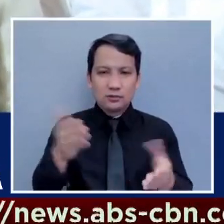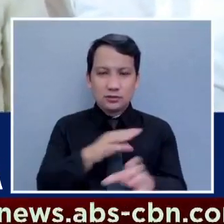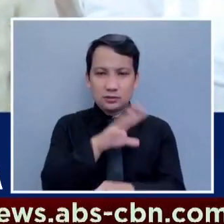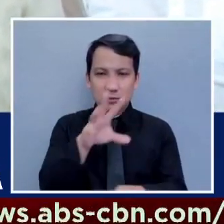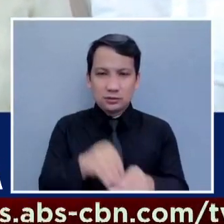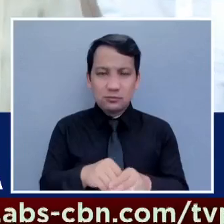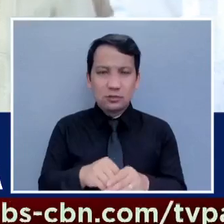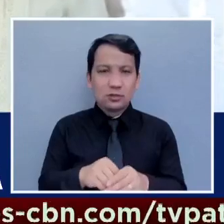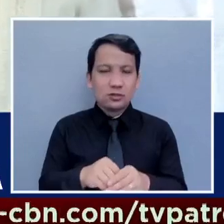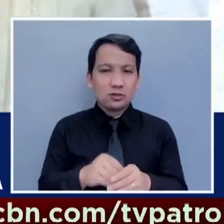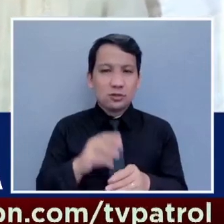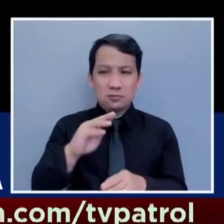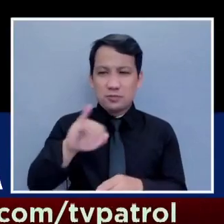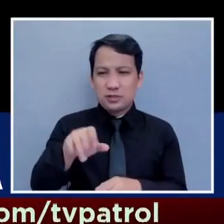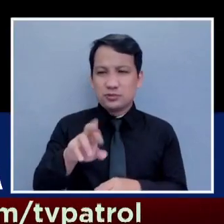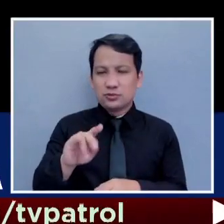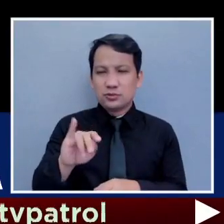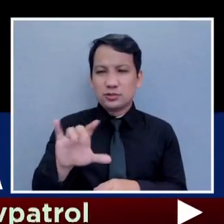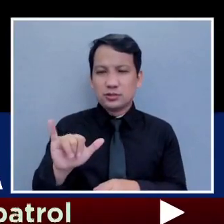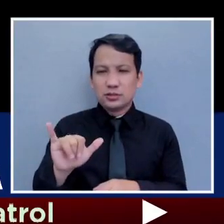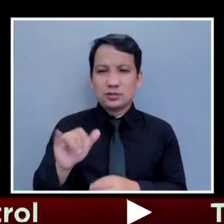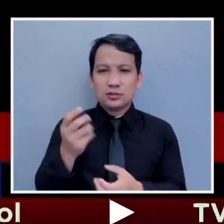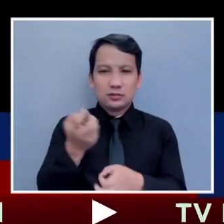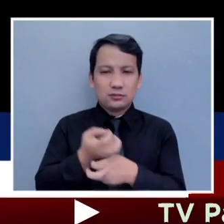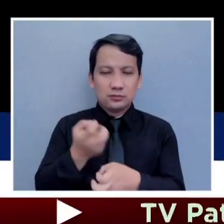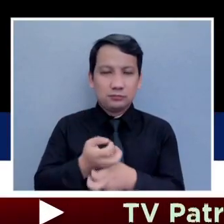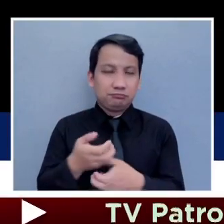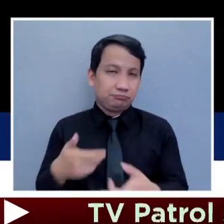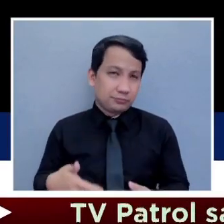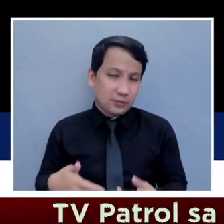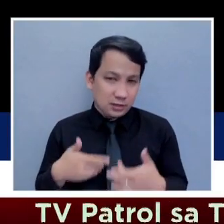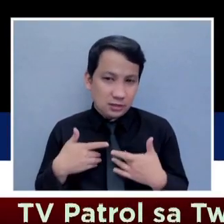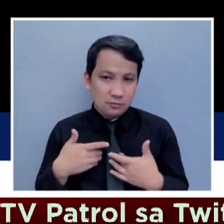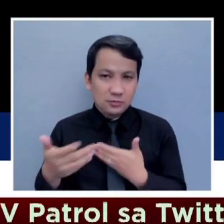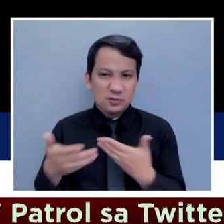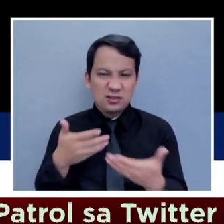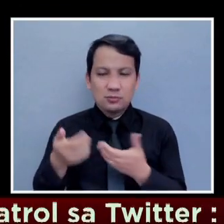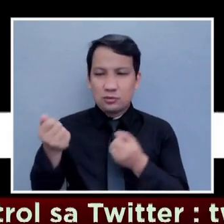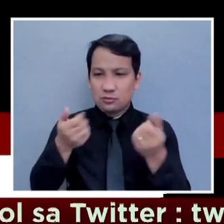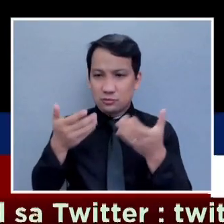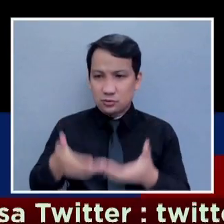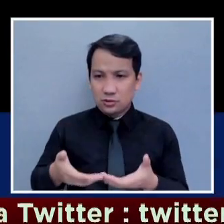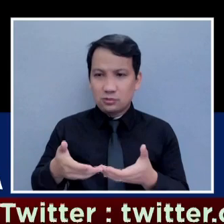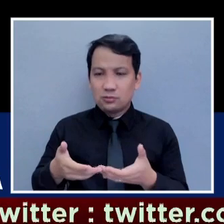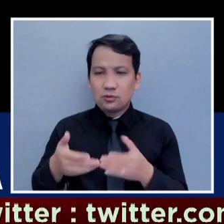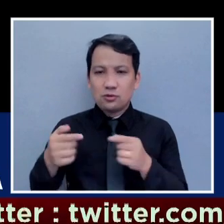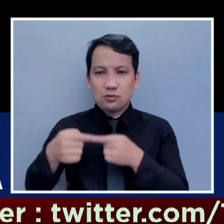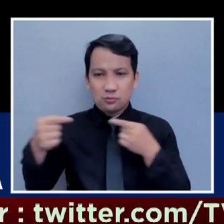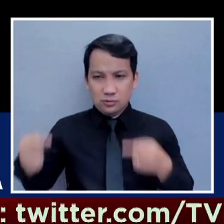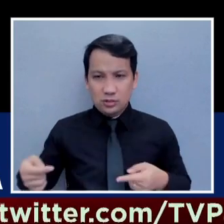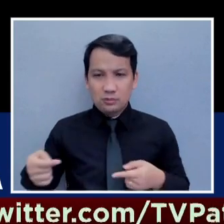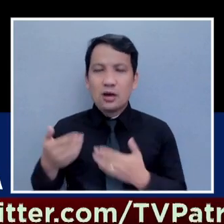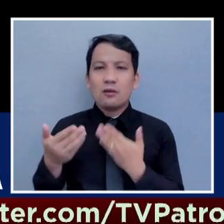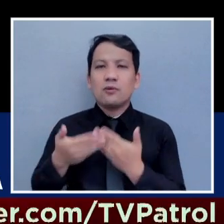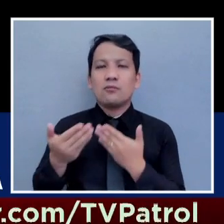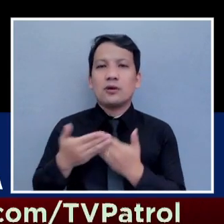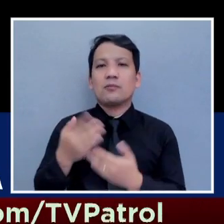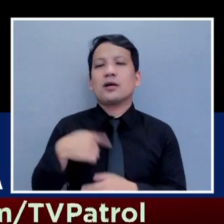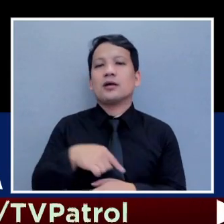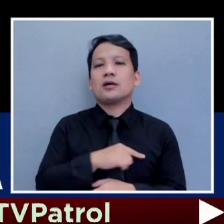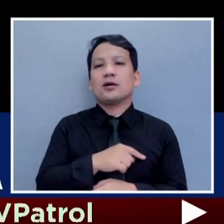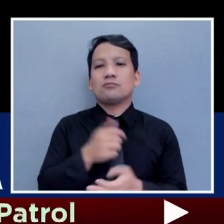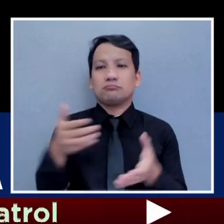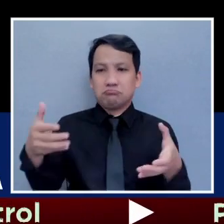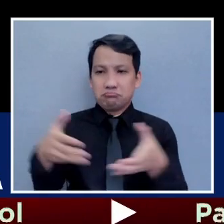Super Majority Block. Sa hirap ng buhay po, whether administration, opposition, simple lang rule natin.